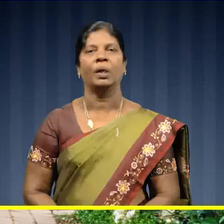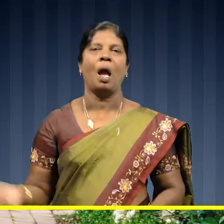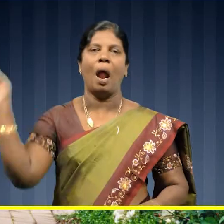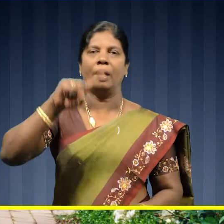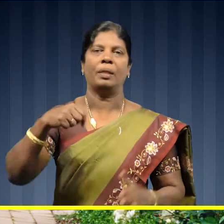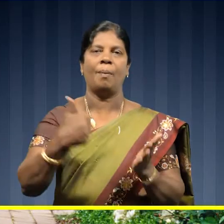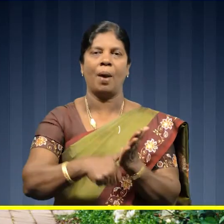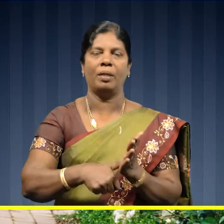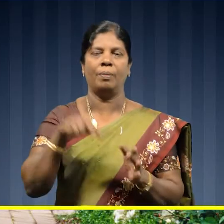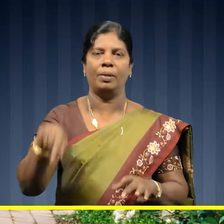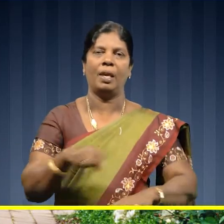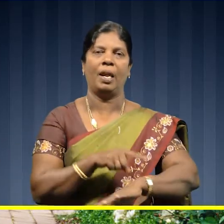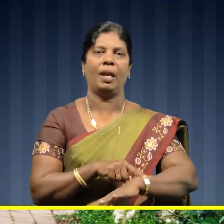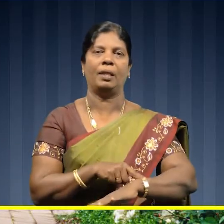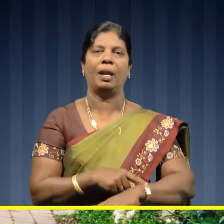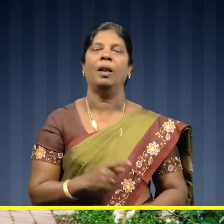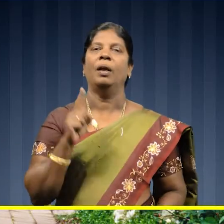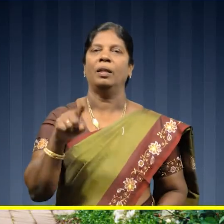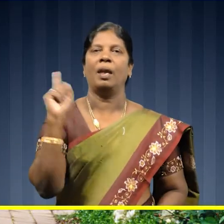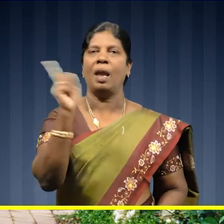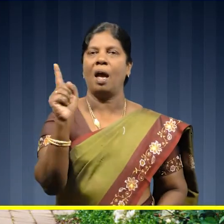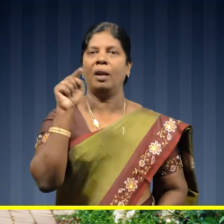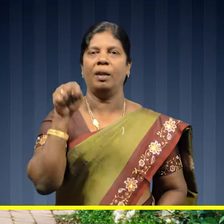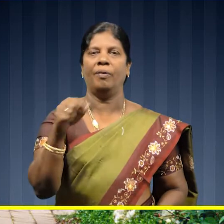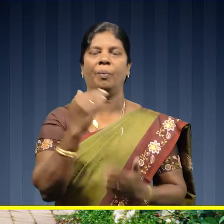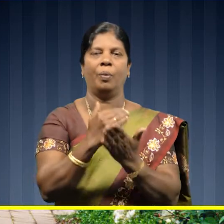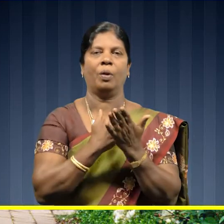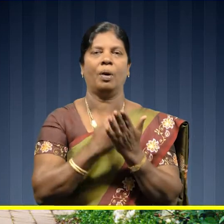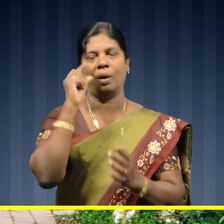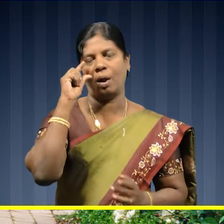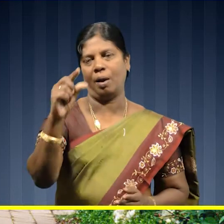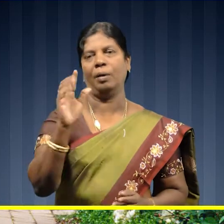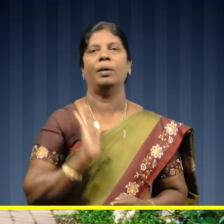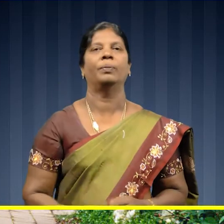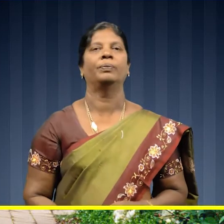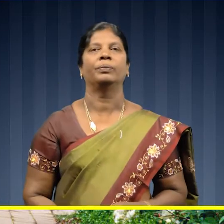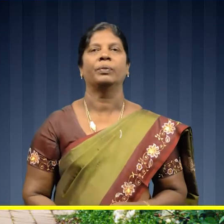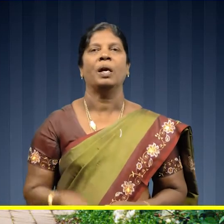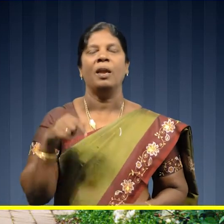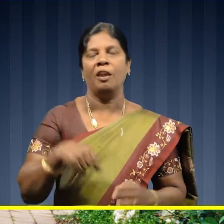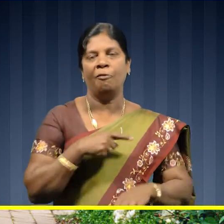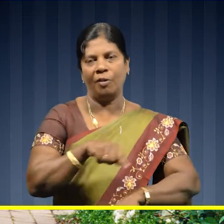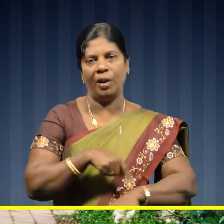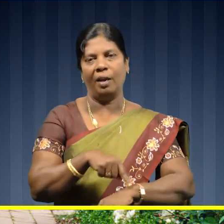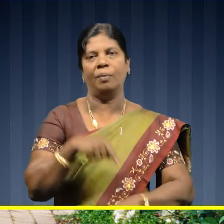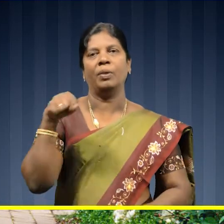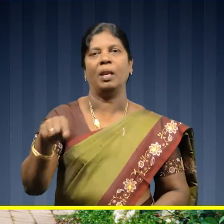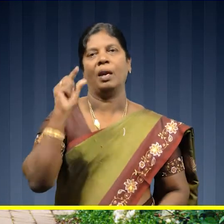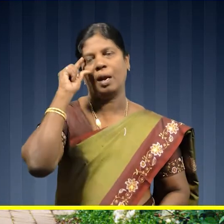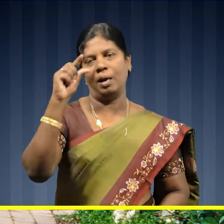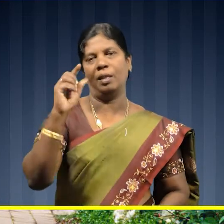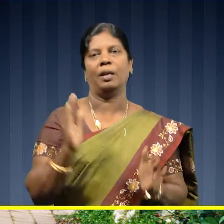tv@lala.org.in. அடுத்த வாரமும் இதே நேரத்தில் மற்றும் ஒரு யாரிவர் நிகழ்ச்சியை காணத்தவராதீர்கள். இவ்வளவு